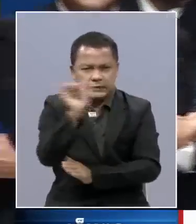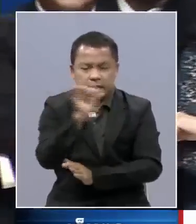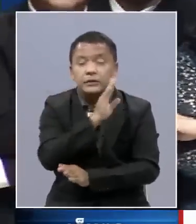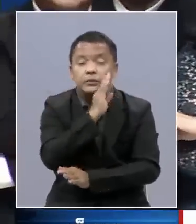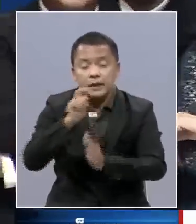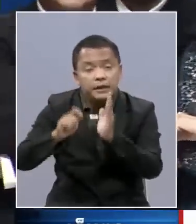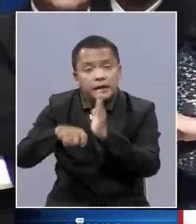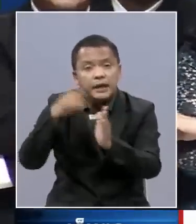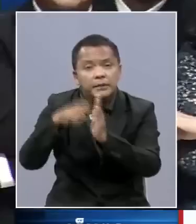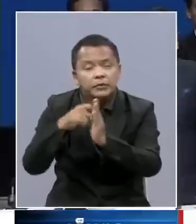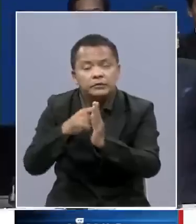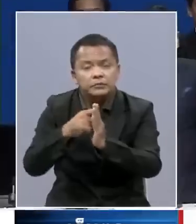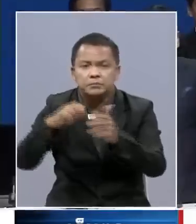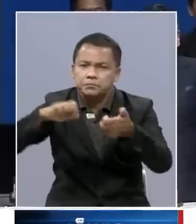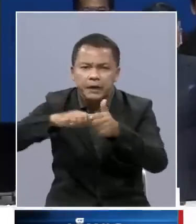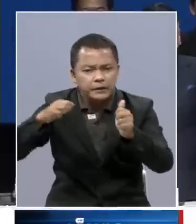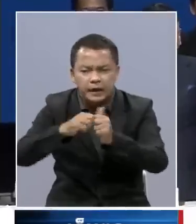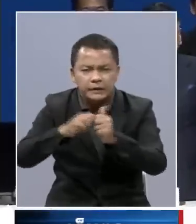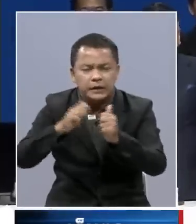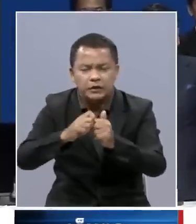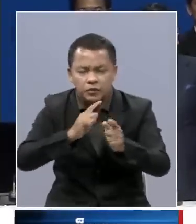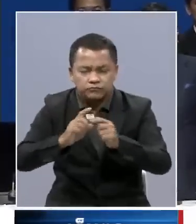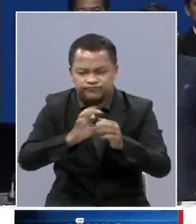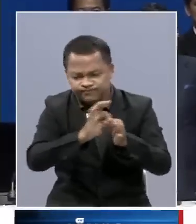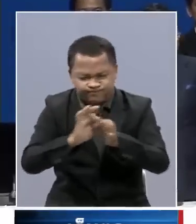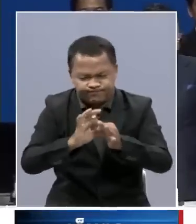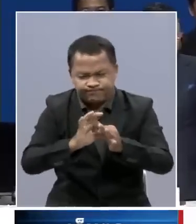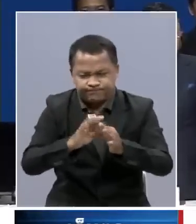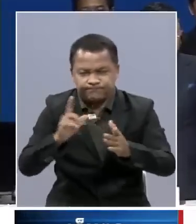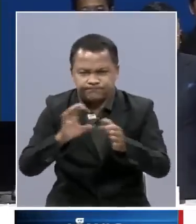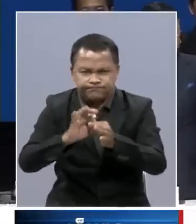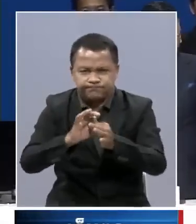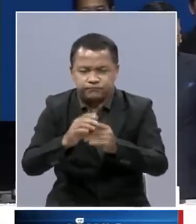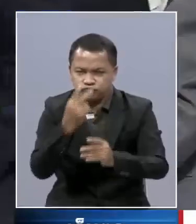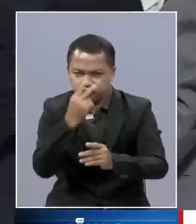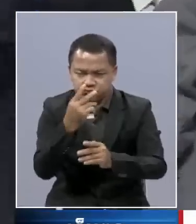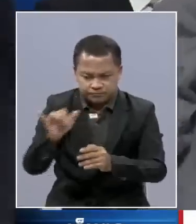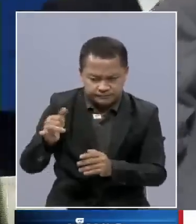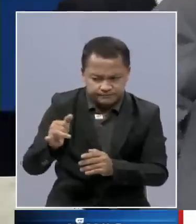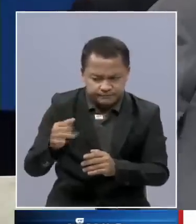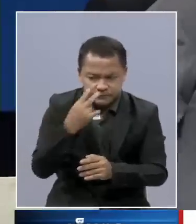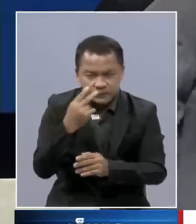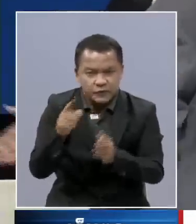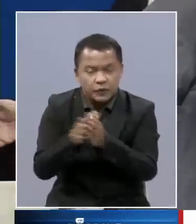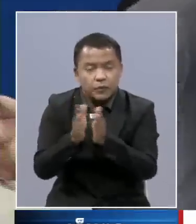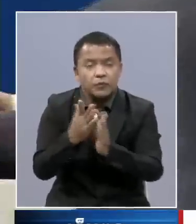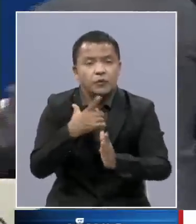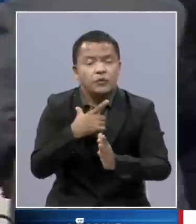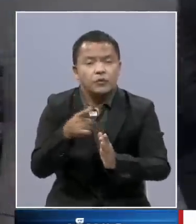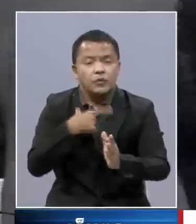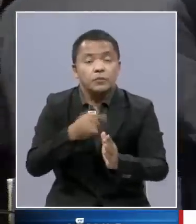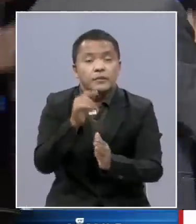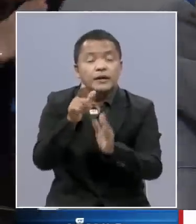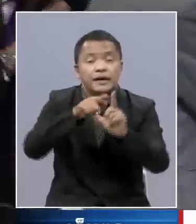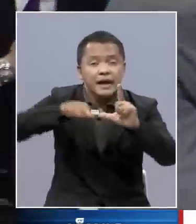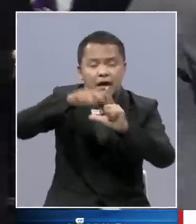ากเงื่อนไขติดล็อกมากๆเข้าจนเดินต่อไปไม่ได้ก็อาจจะเห็นอะไรที่แฟนคลับของทางก้าว